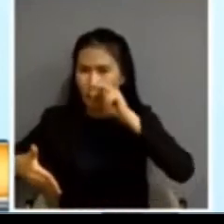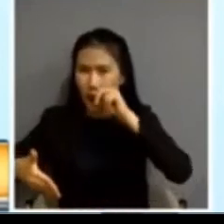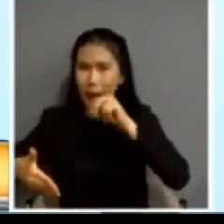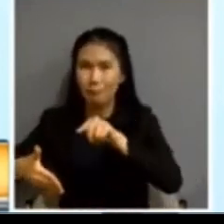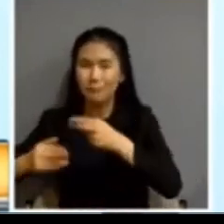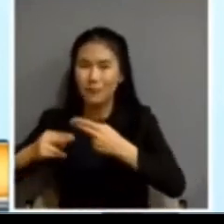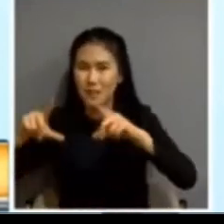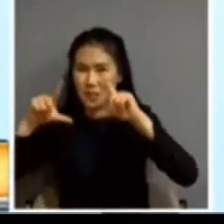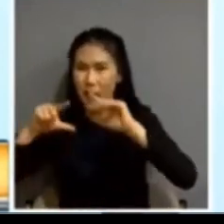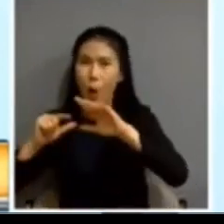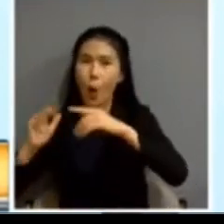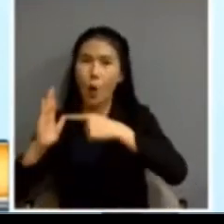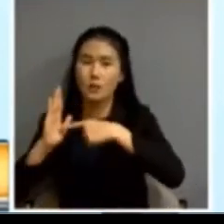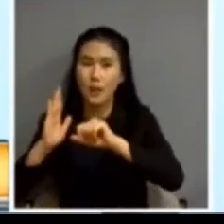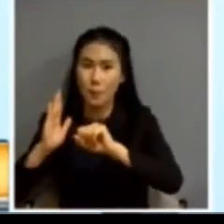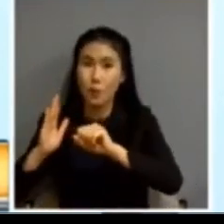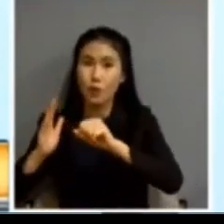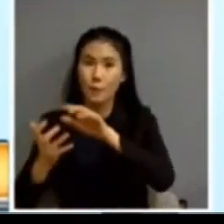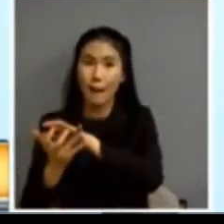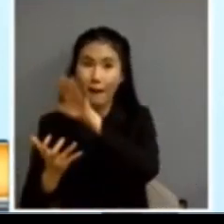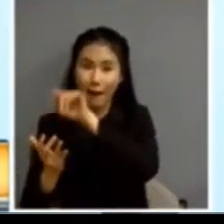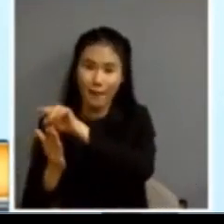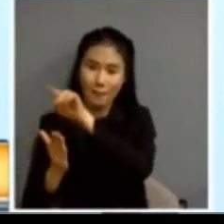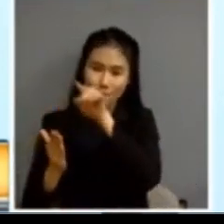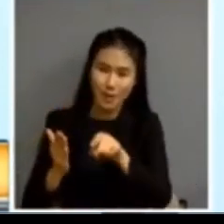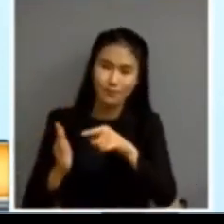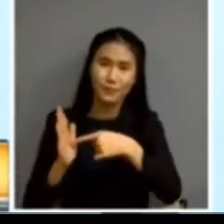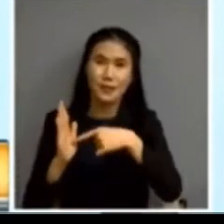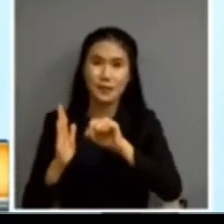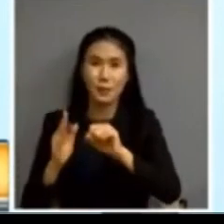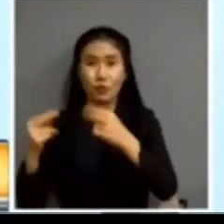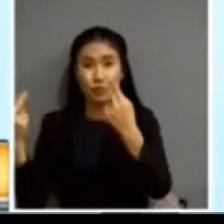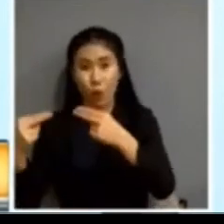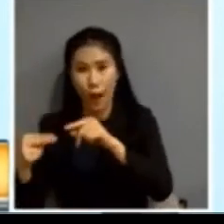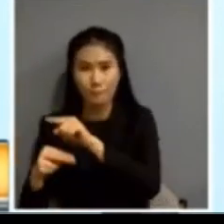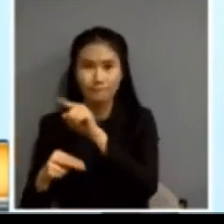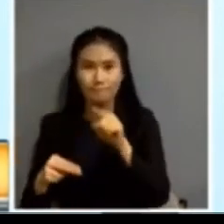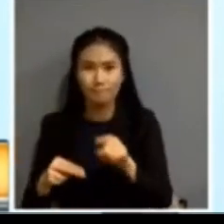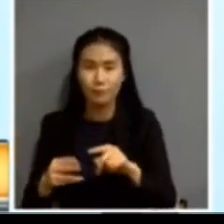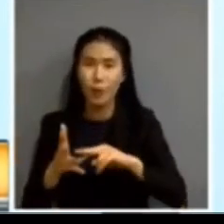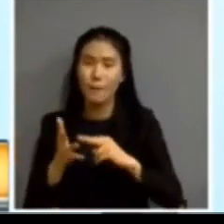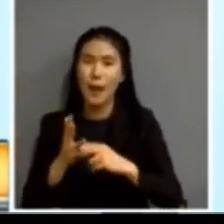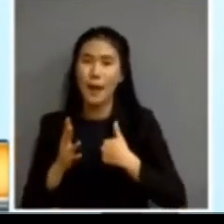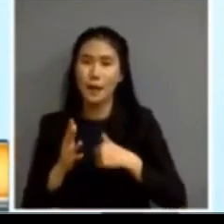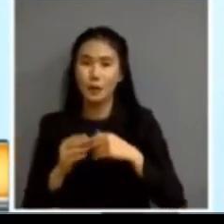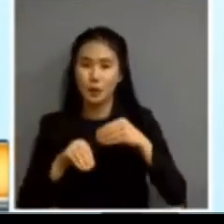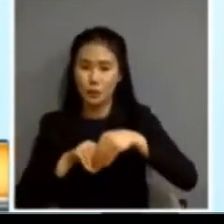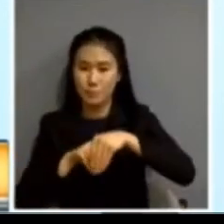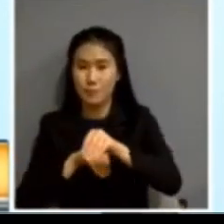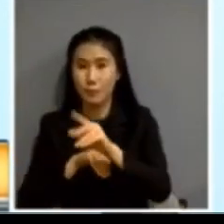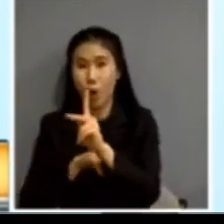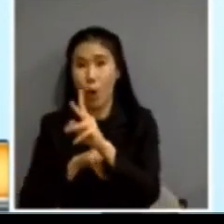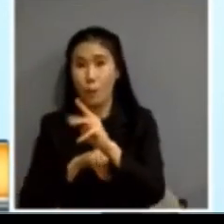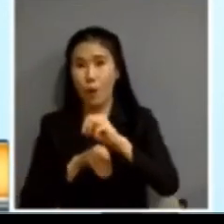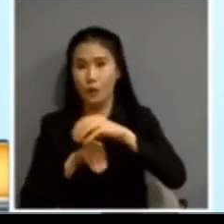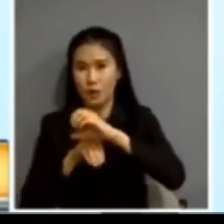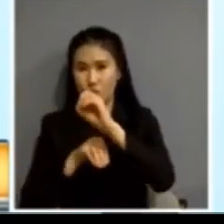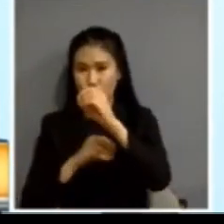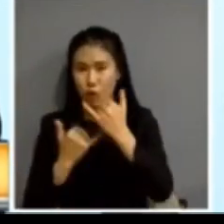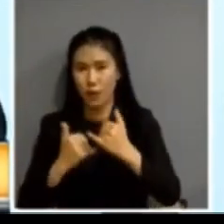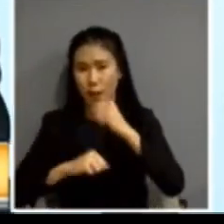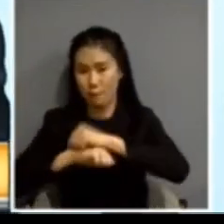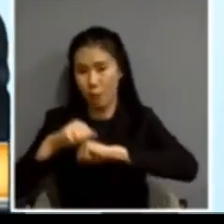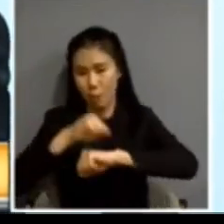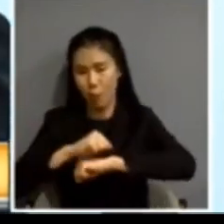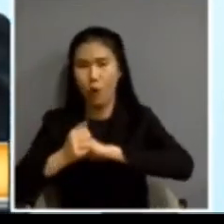ณ์และก็จะมาเชื่อมโยงกับสมุทรสาครและมาจบที่กิโลเมตรที่0ซึ่งขณะนี้ก่อสร้างเสร็จแล้ว